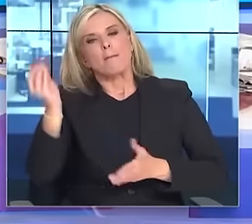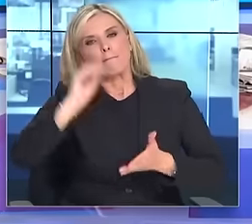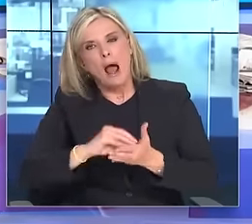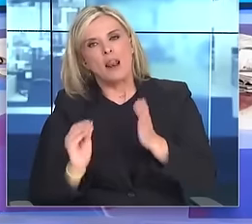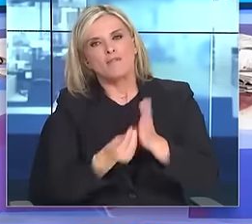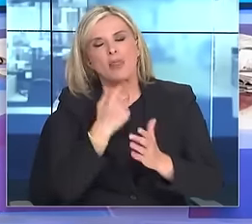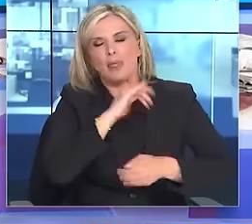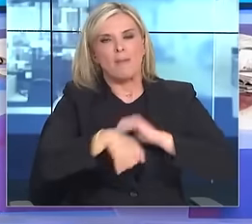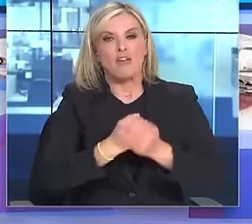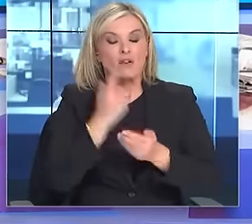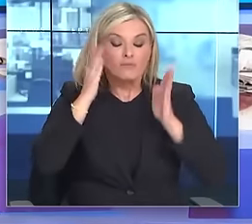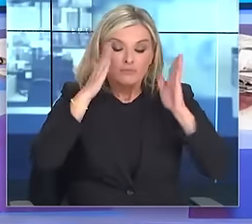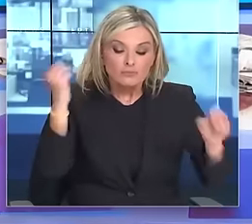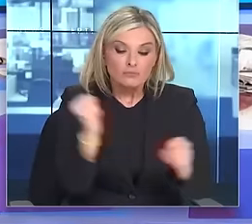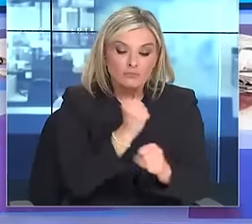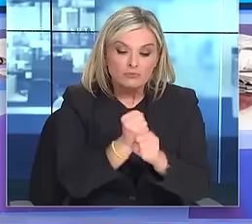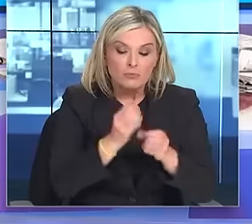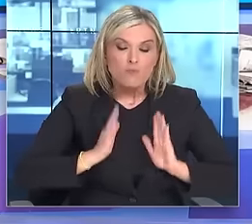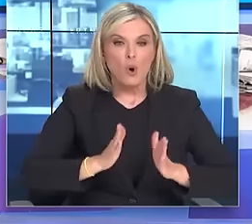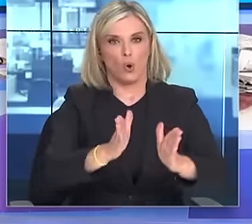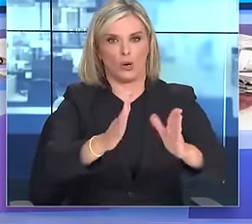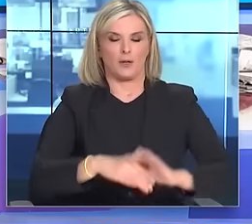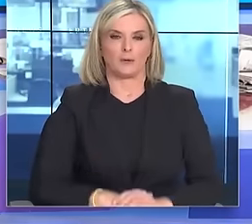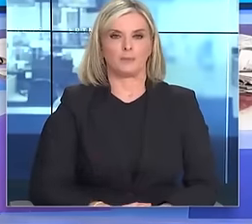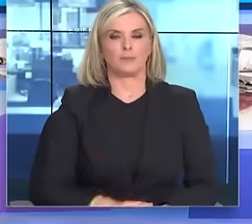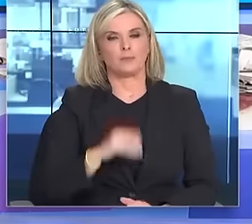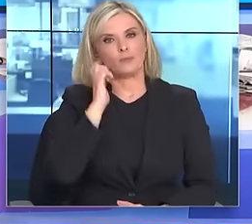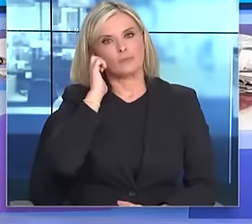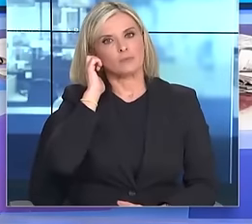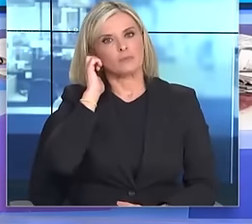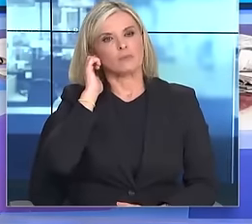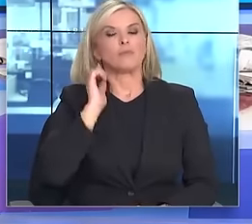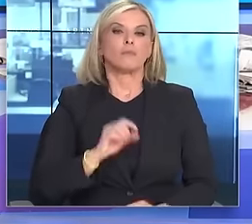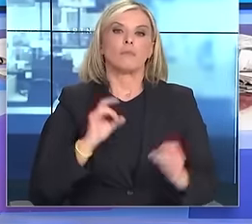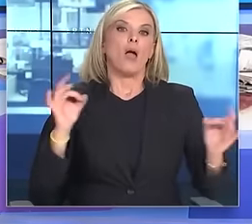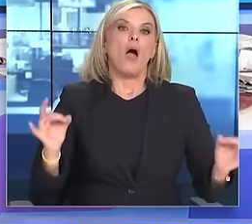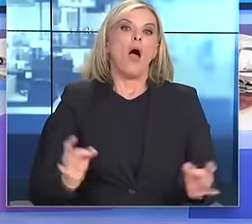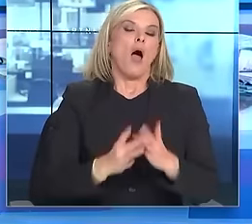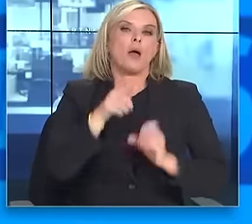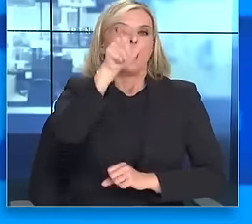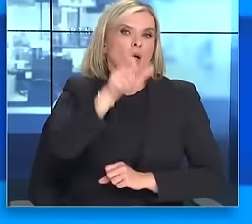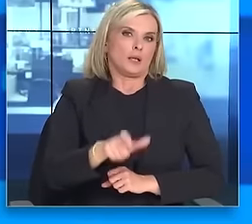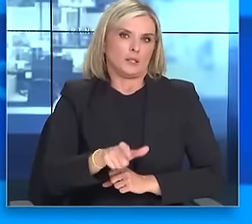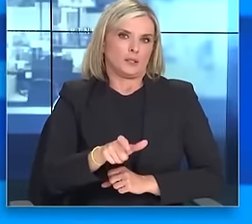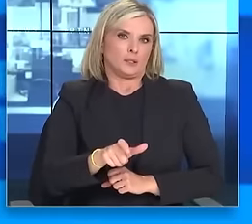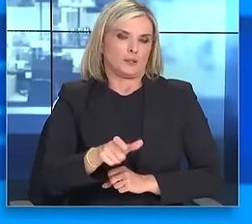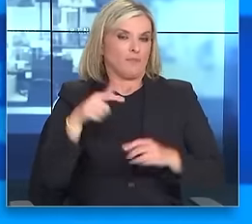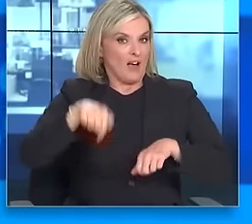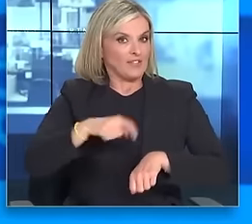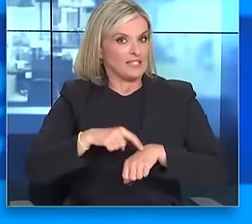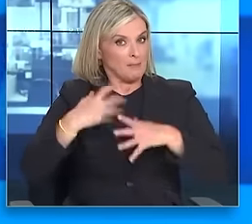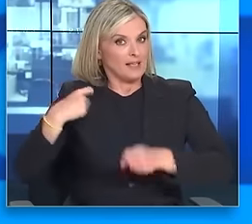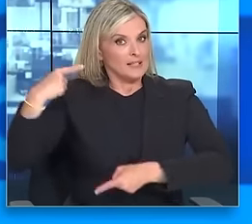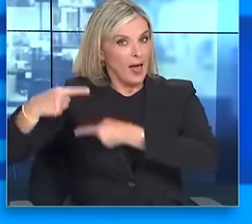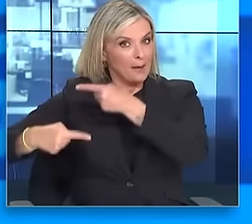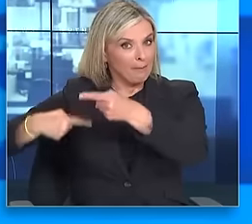αρχή, έχοντας την εμπειρία και έχοντας βιώσει αυτά που έχετε βιώσει ως πρωθυπουργός, τι θα κάνατε διαφορετικό, τι θα αλλάζατε? Είναι δύσκολο να σας το